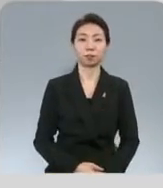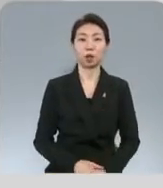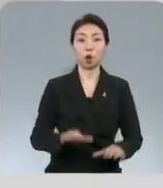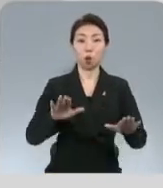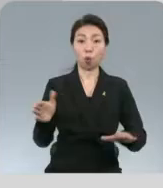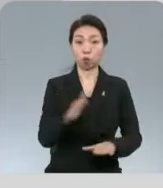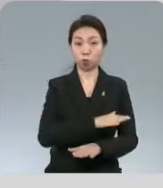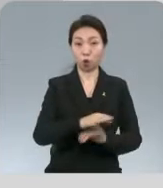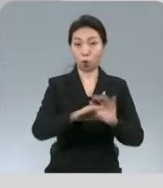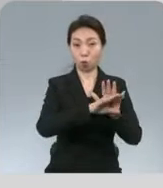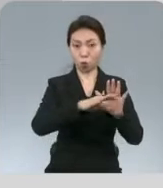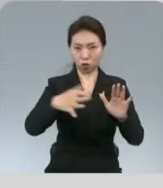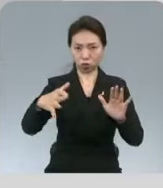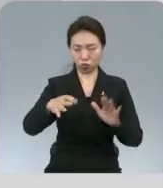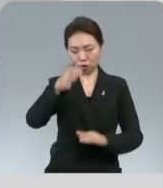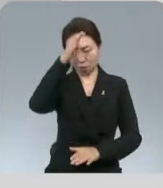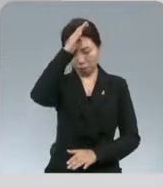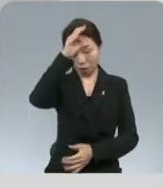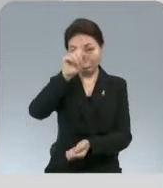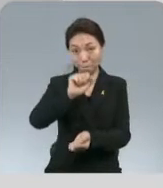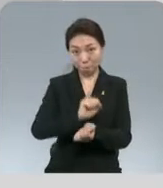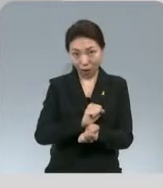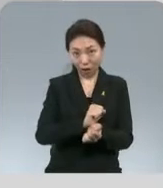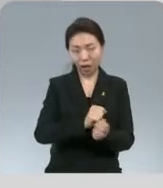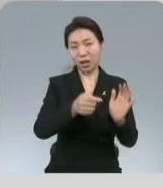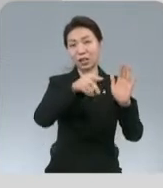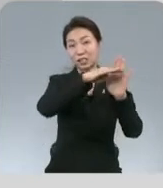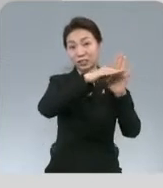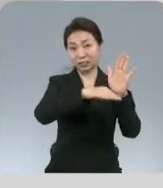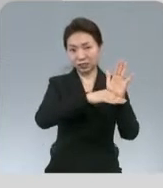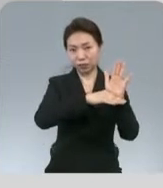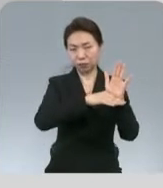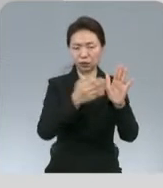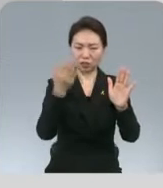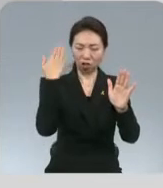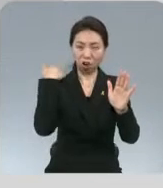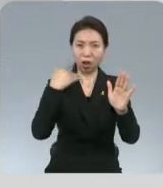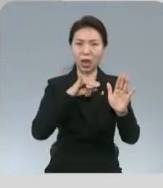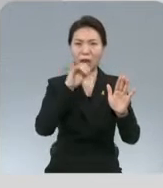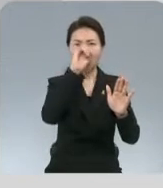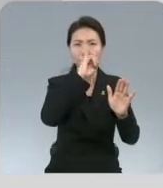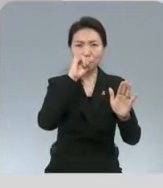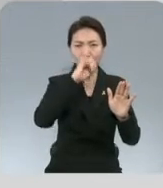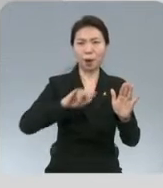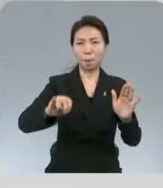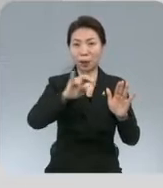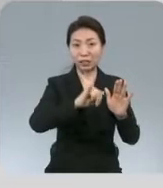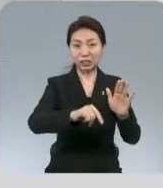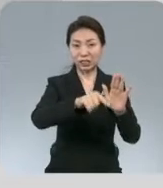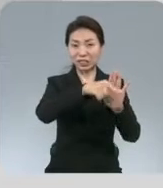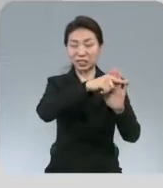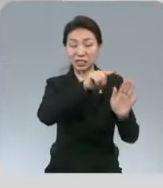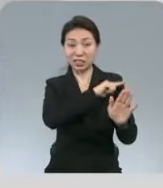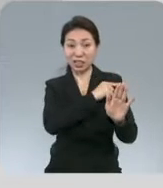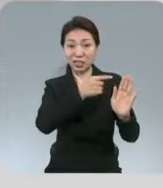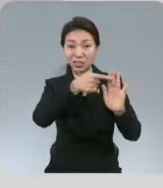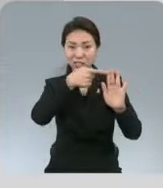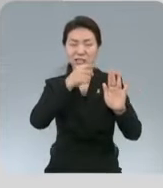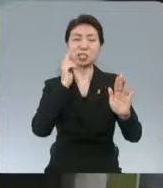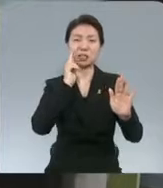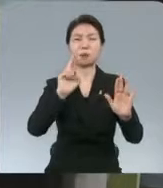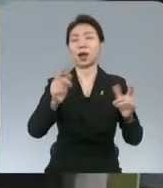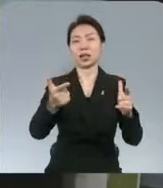ktx2 xe buýt cao tốc sẽ được nối lại người dân cũng có thể ăn uống tại khu vực ăn uống bên trong chuỗi siêu thị lớn và trung tâm thương mại